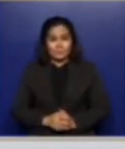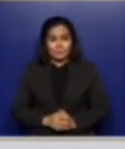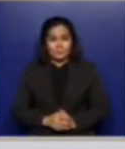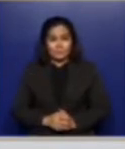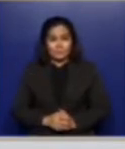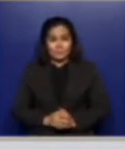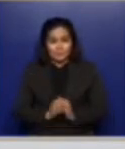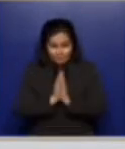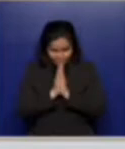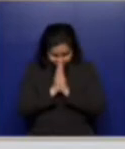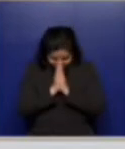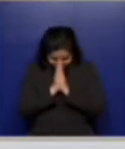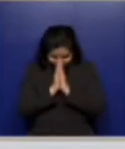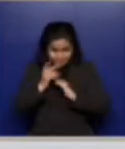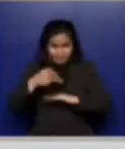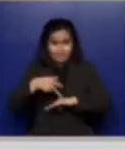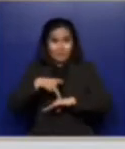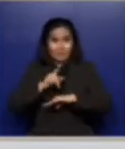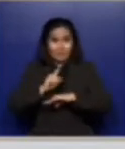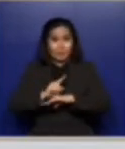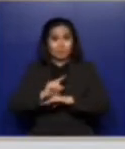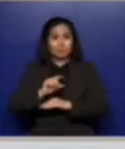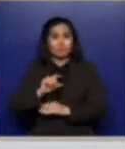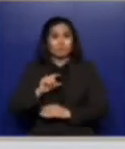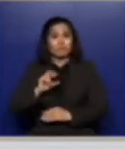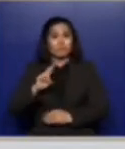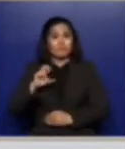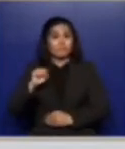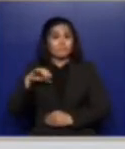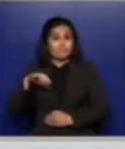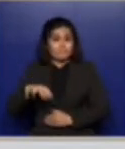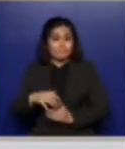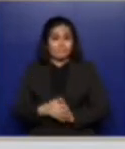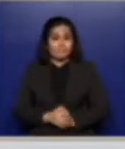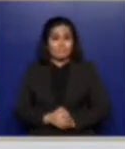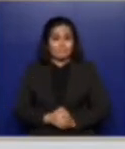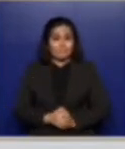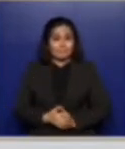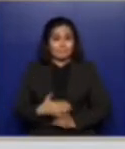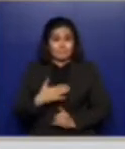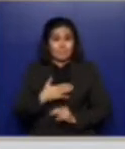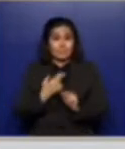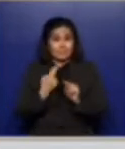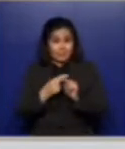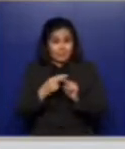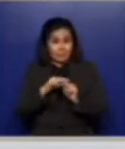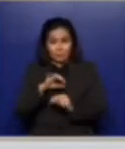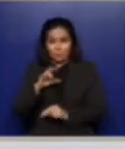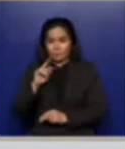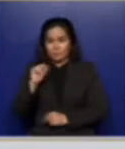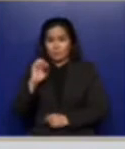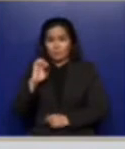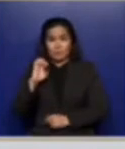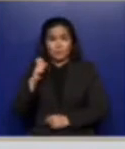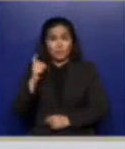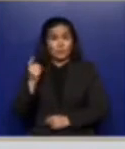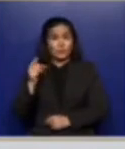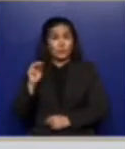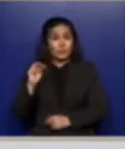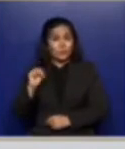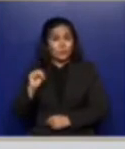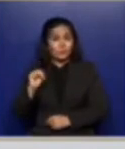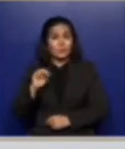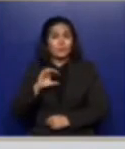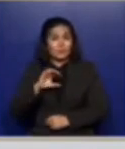กราบเรียนท่านประธานสภาผู้แทนราษฎรที่เคารพกระผมนายนิคมบุญวิเศษสมาชิกสภ